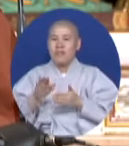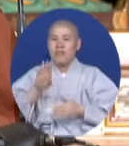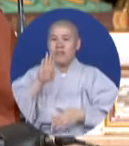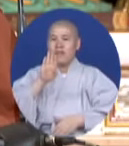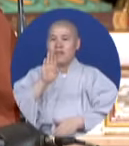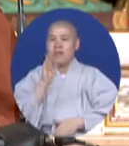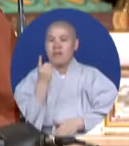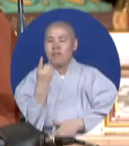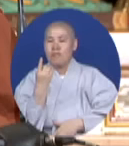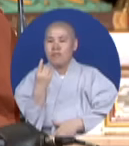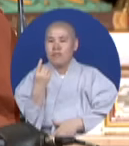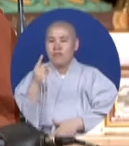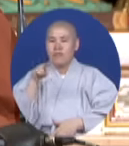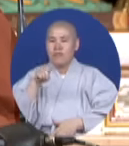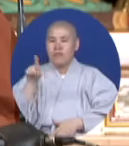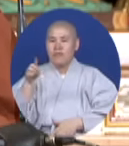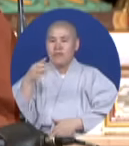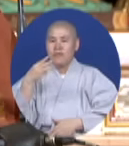포살